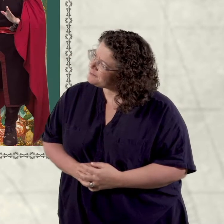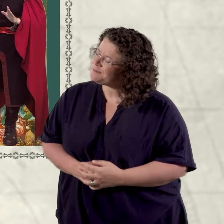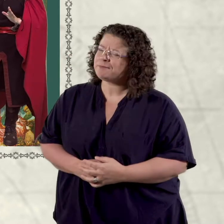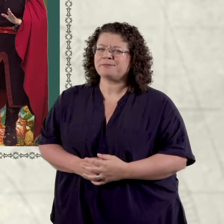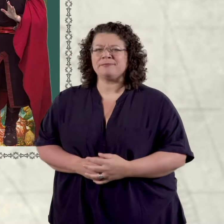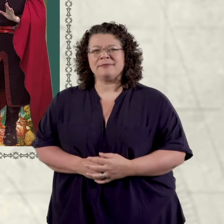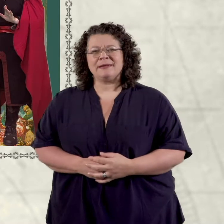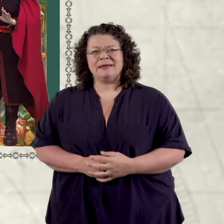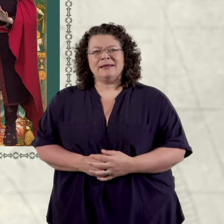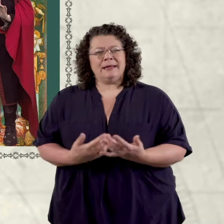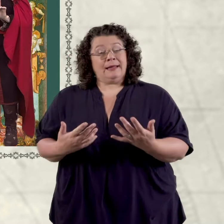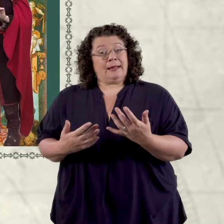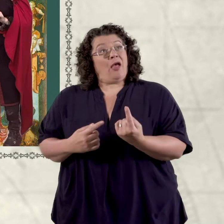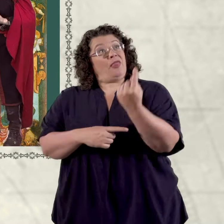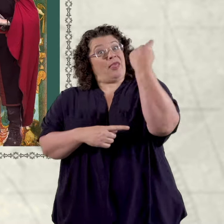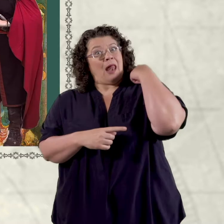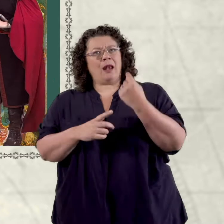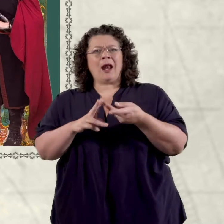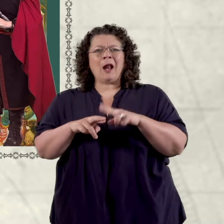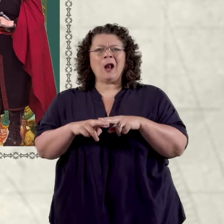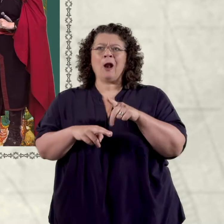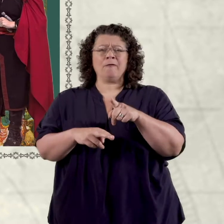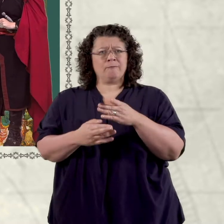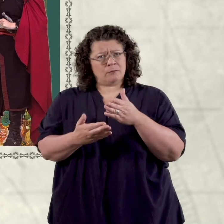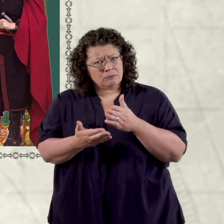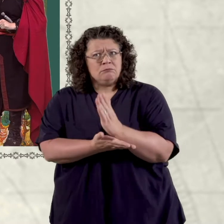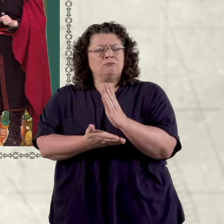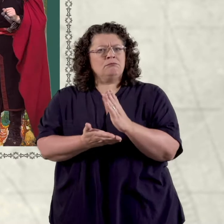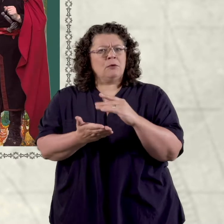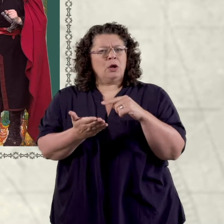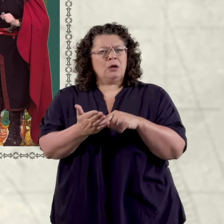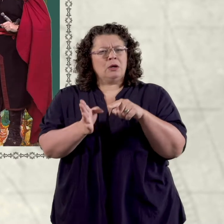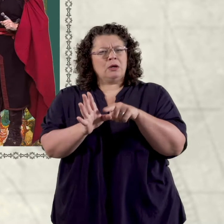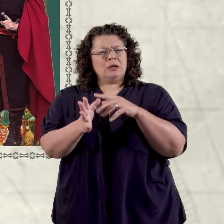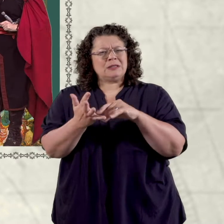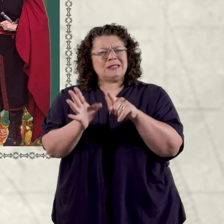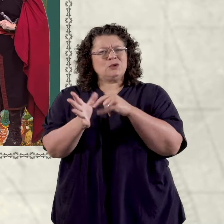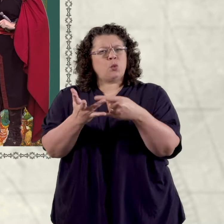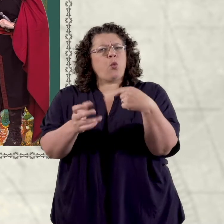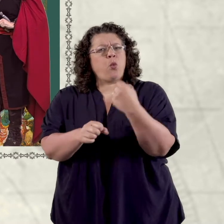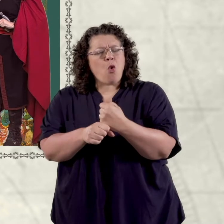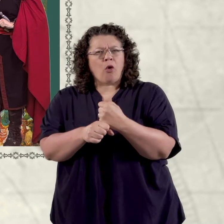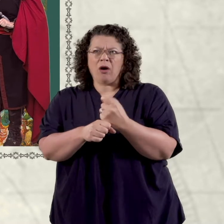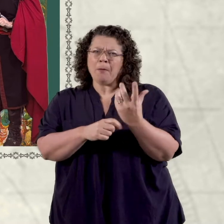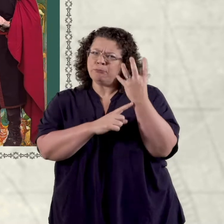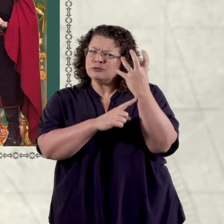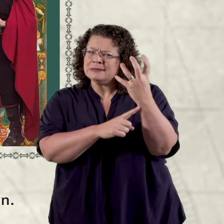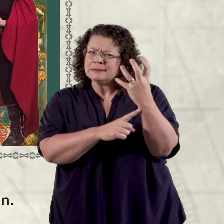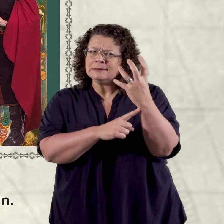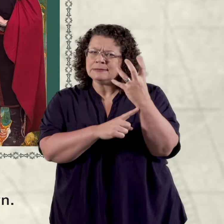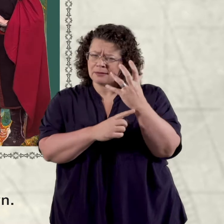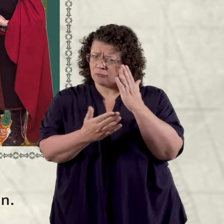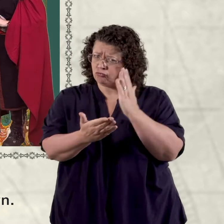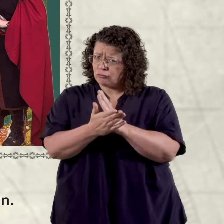nghyfnod i, yn enwedig os oeddech chi'n dywysog, roedd hi'n holl bwysig gwybod pwy oedd eich teulu.